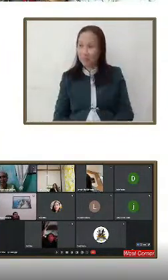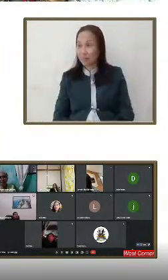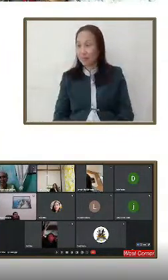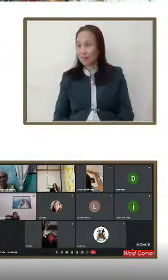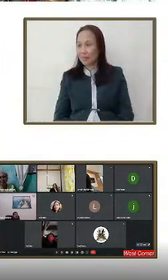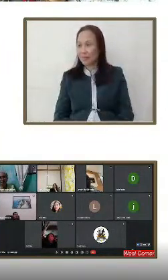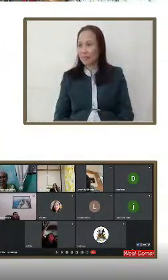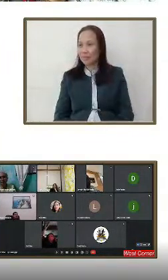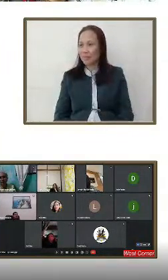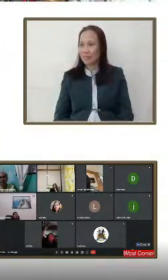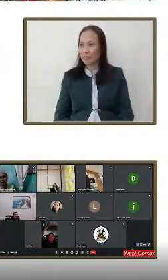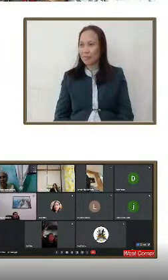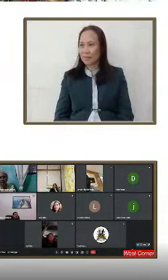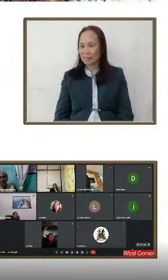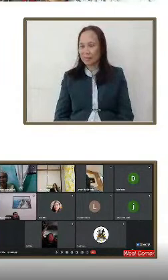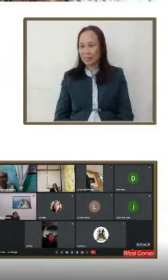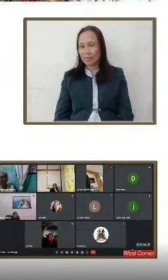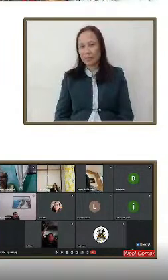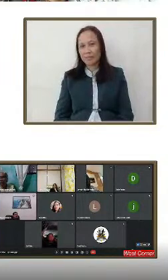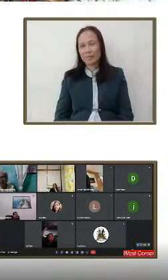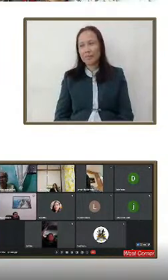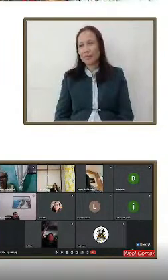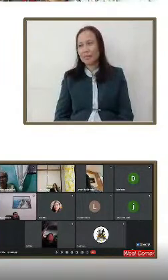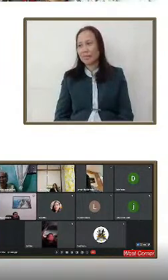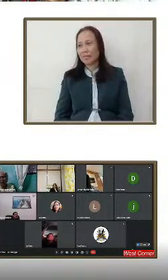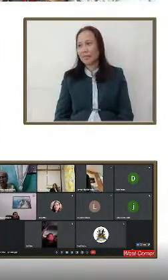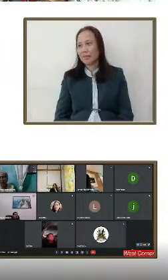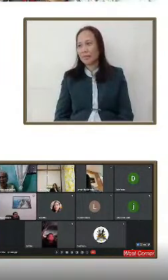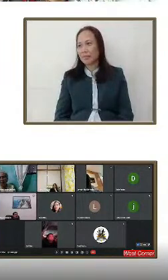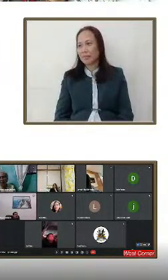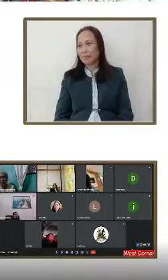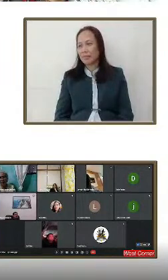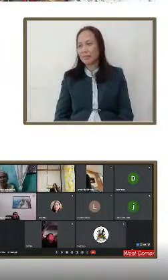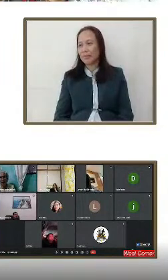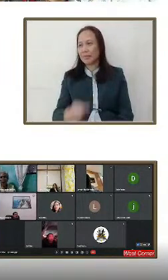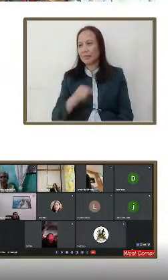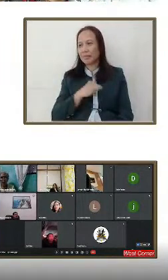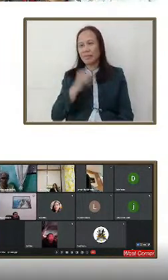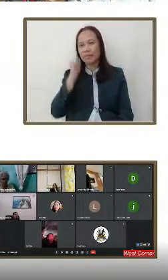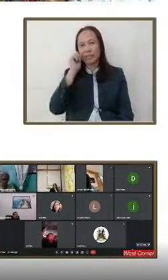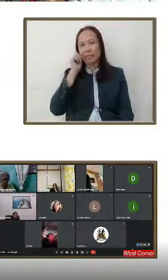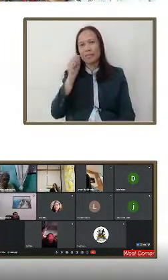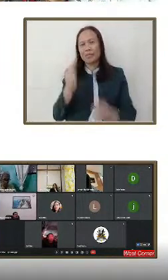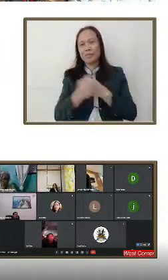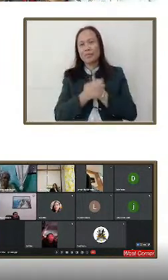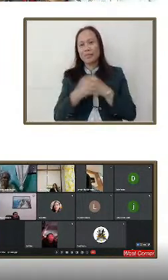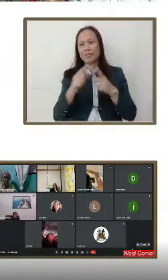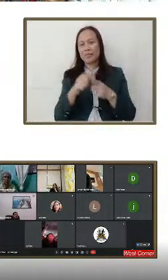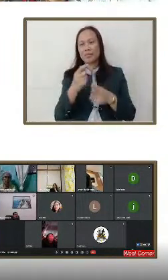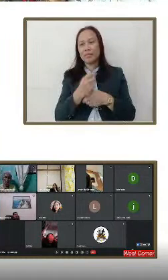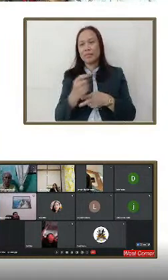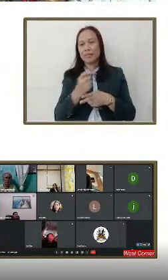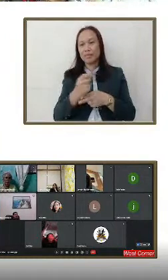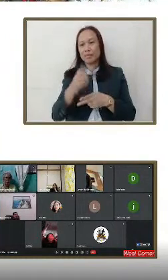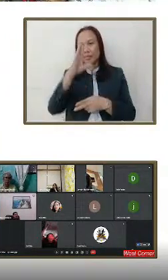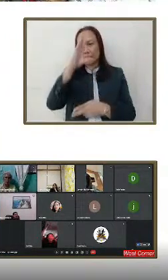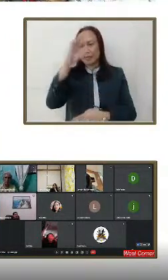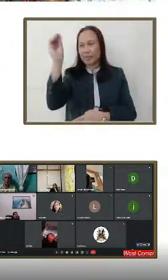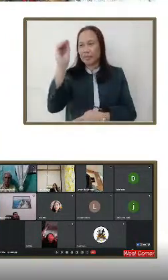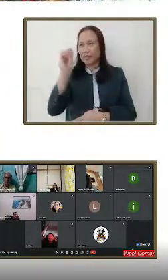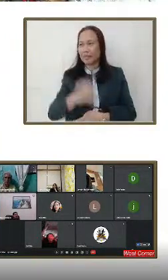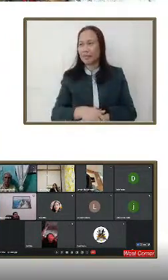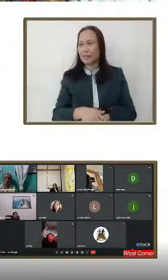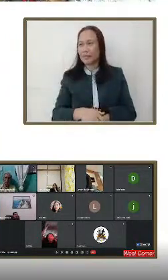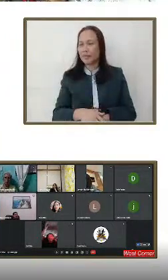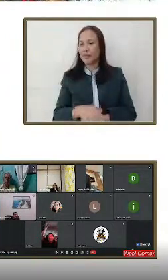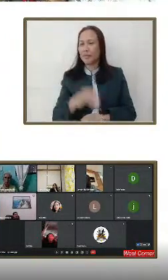Yeah. Yan tatanda niyo. Kaya I love this boys, man. I'm telling you, I always love to train boys. Gustong-gusto